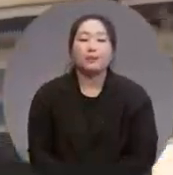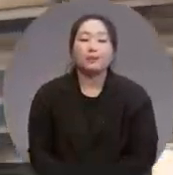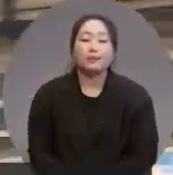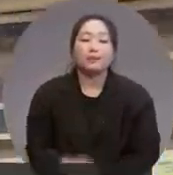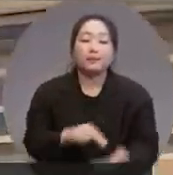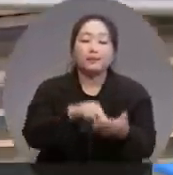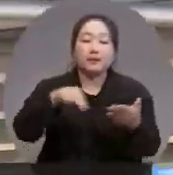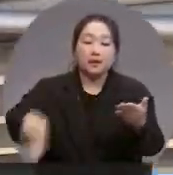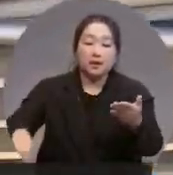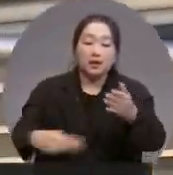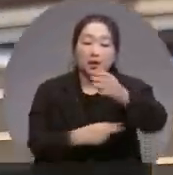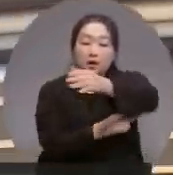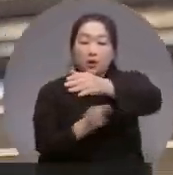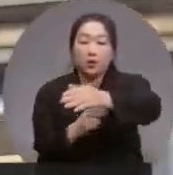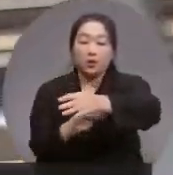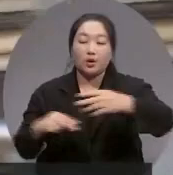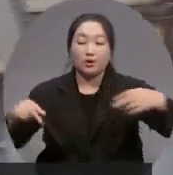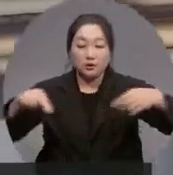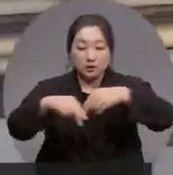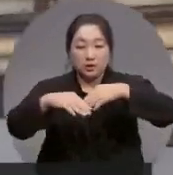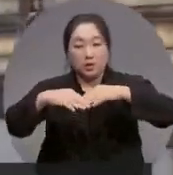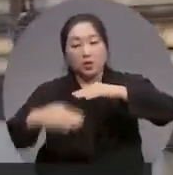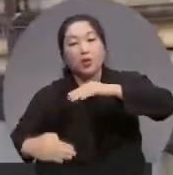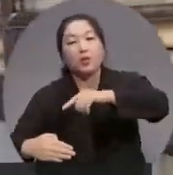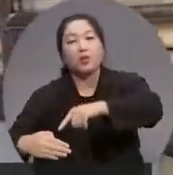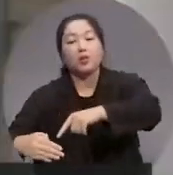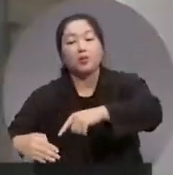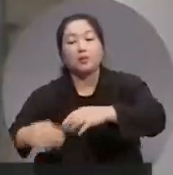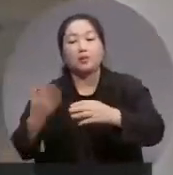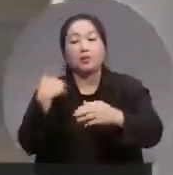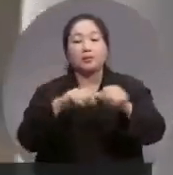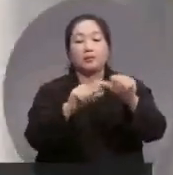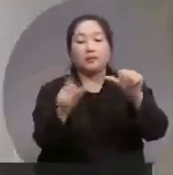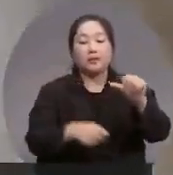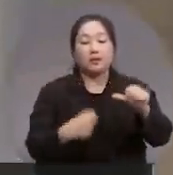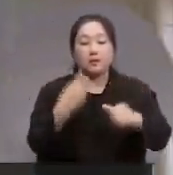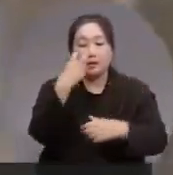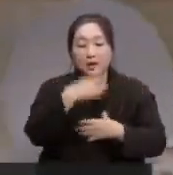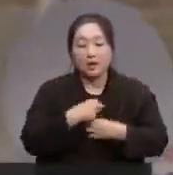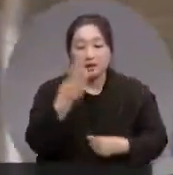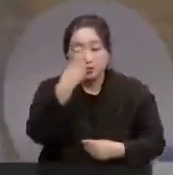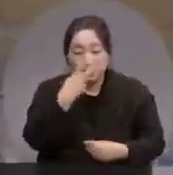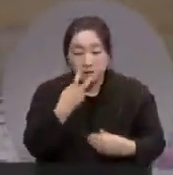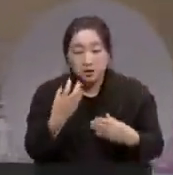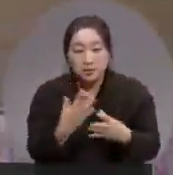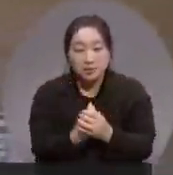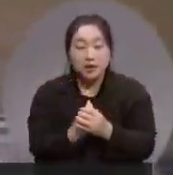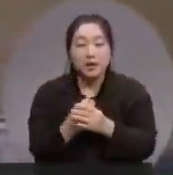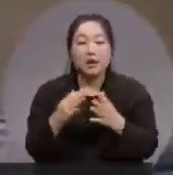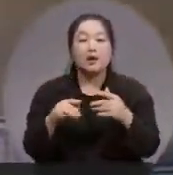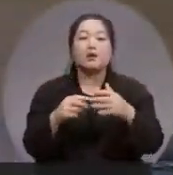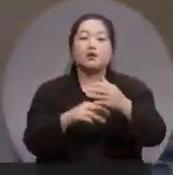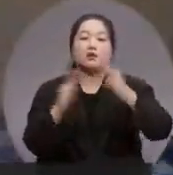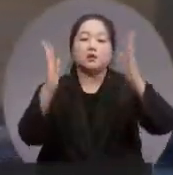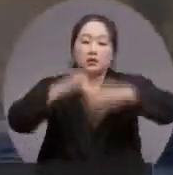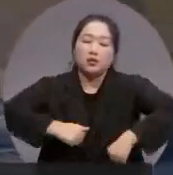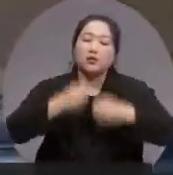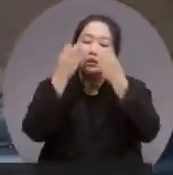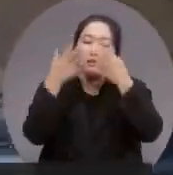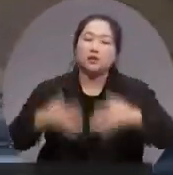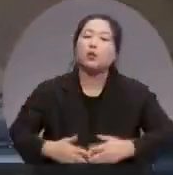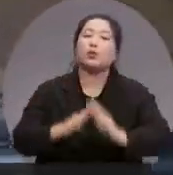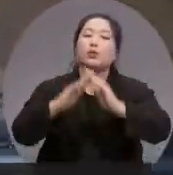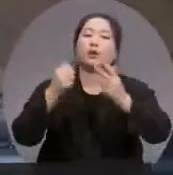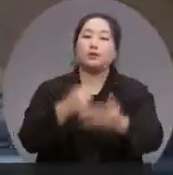단양 영춘교는 인도교 처짐이 발생했고 지난 5월 정밀 안전 진단을 마친 결과 인도교를 철거하고 재공사를